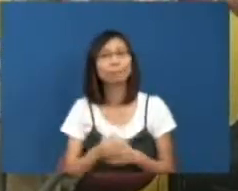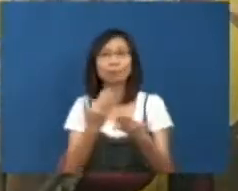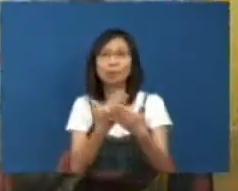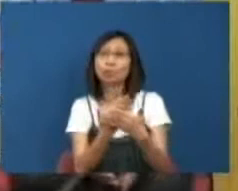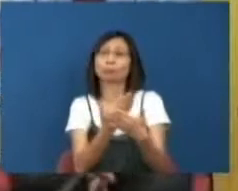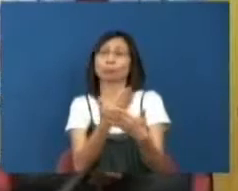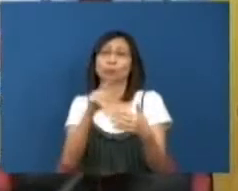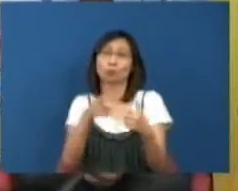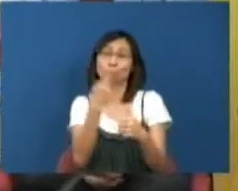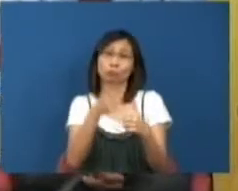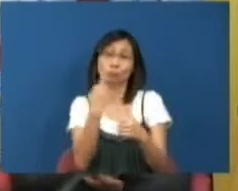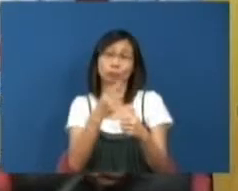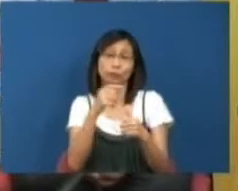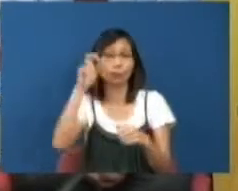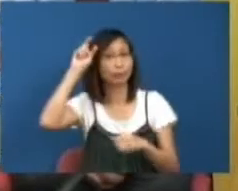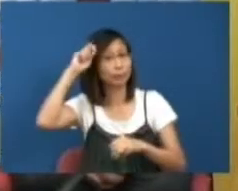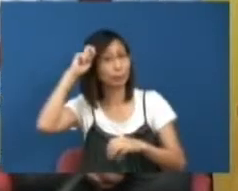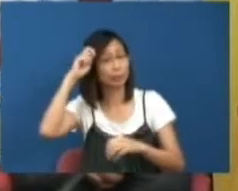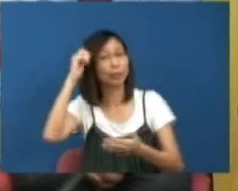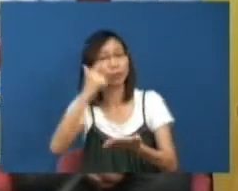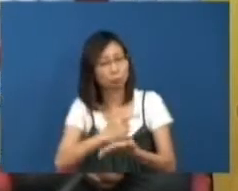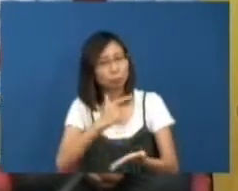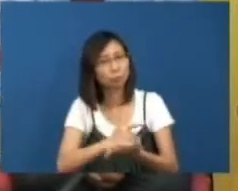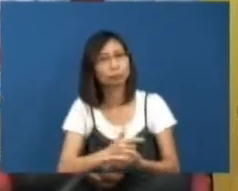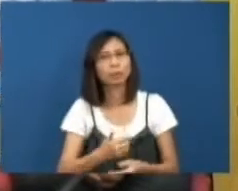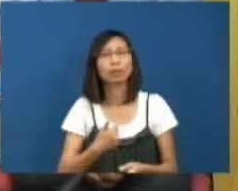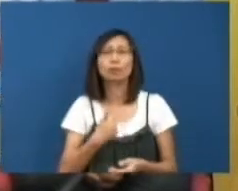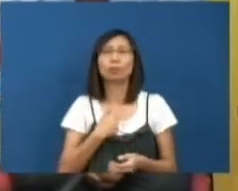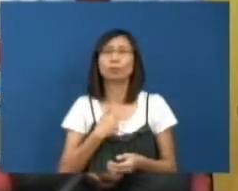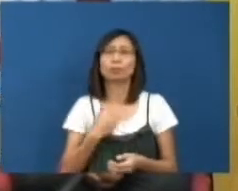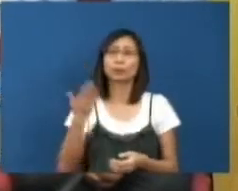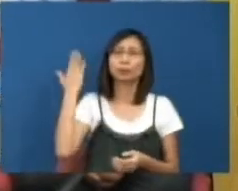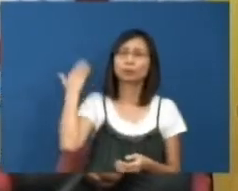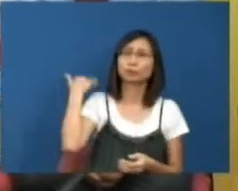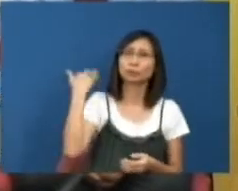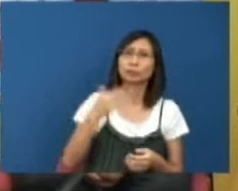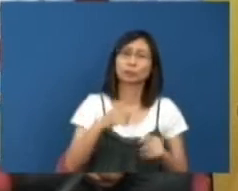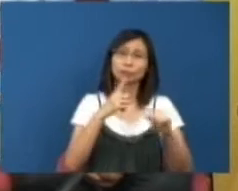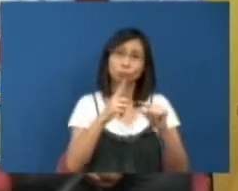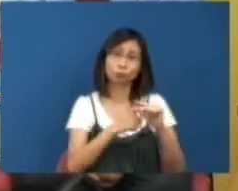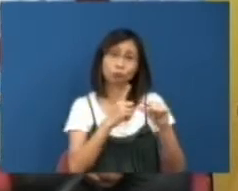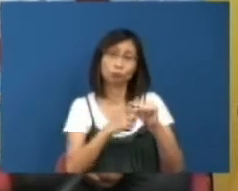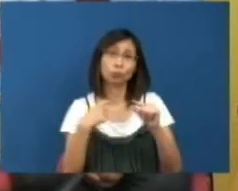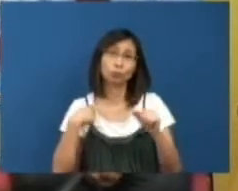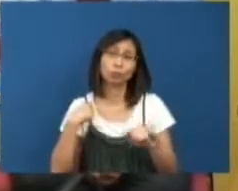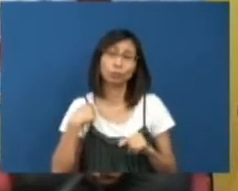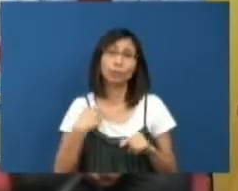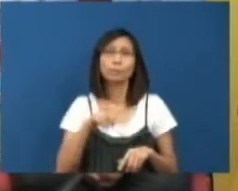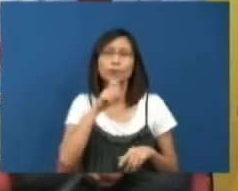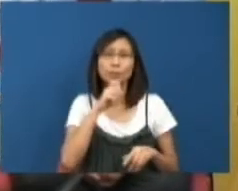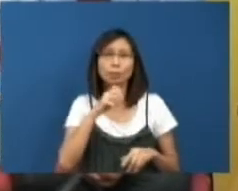因為阿Christine講得啱，其實我哋中國以前咧起一啲屋仔咧，其實好有即係經驗，同埋以